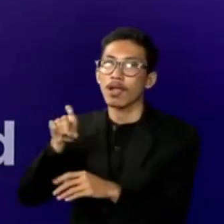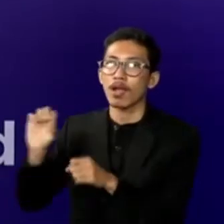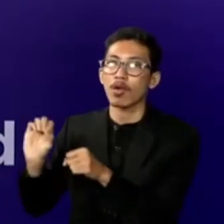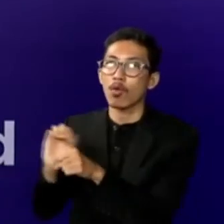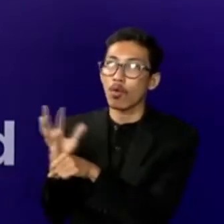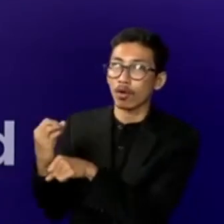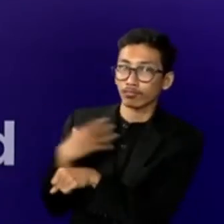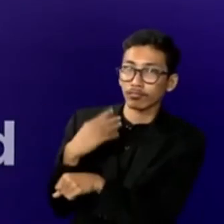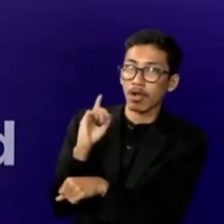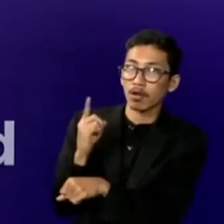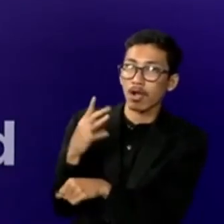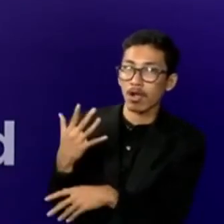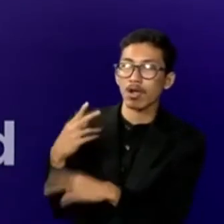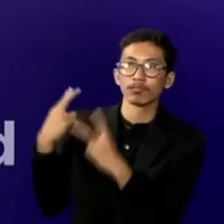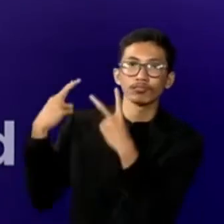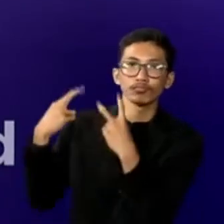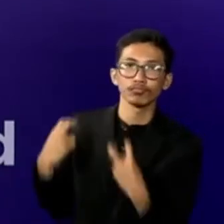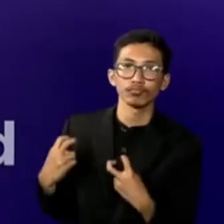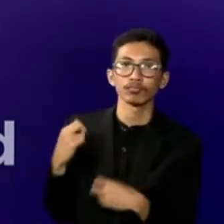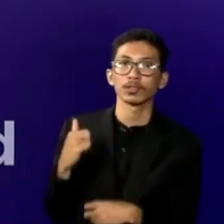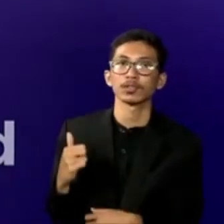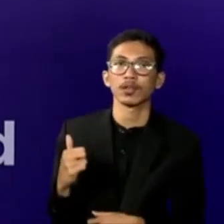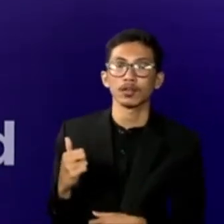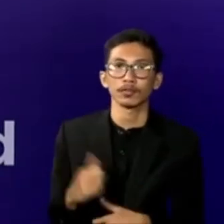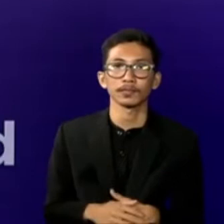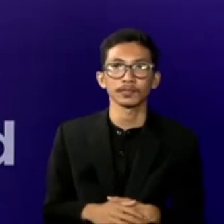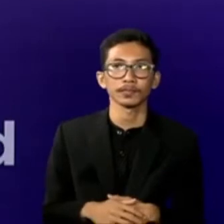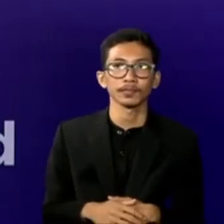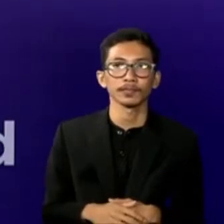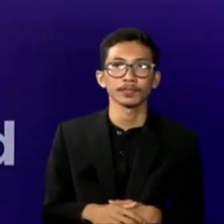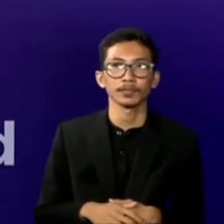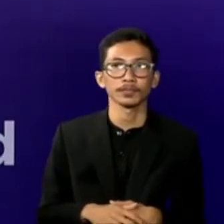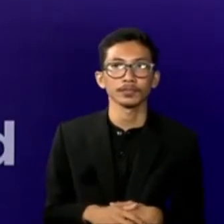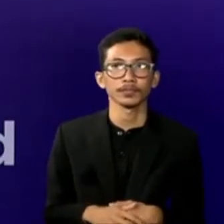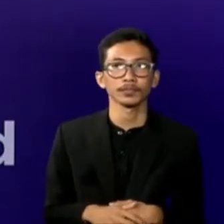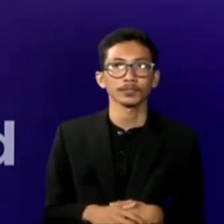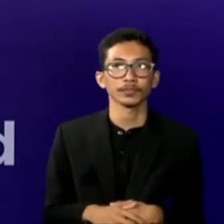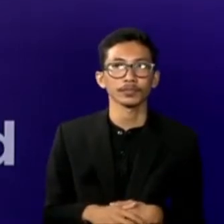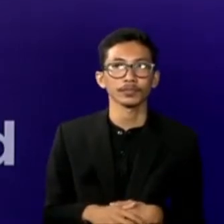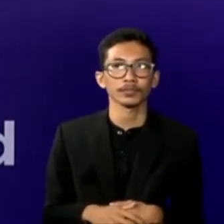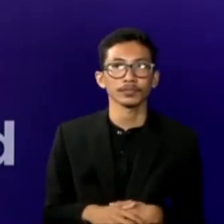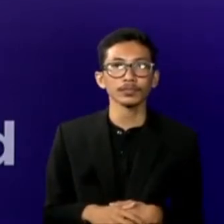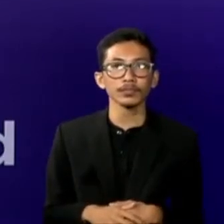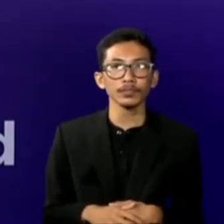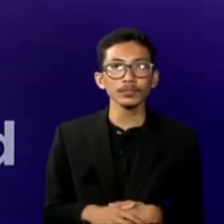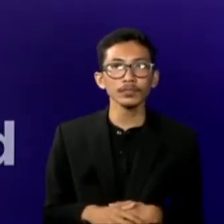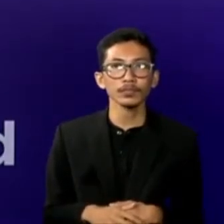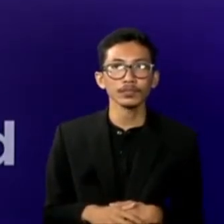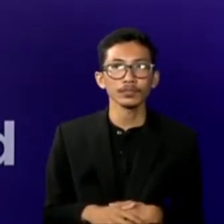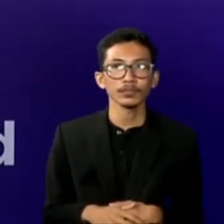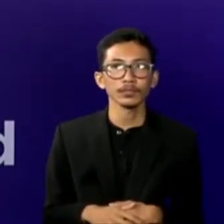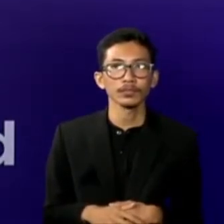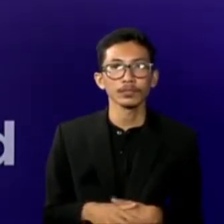tidak biar orang Puskesmas yang mengambil keputusan untuk itu ia kau adegan sistem donasi